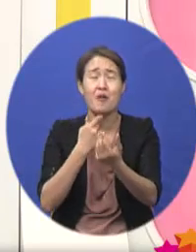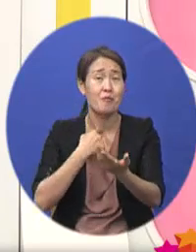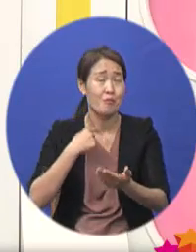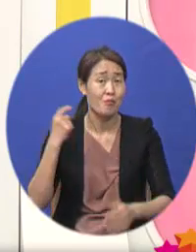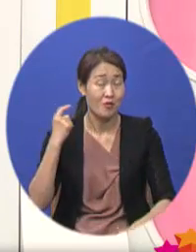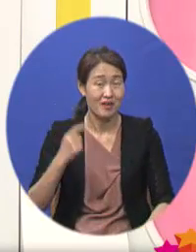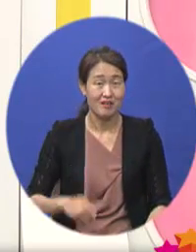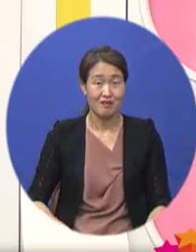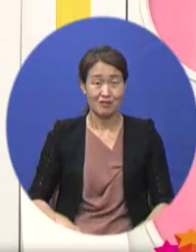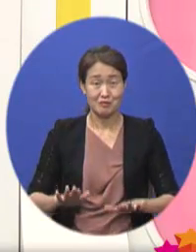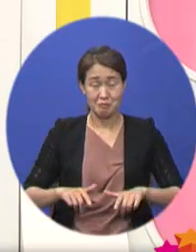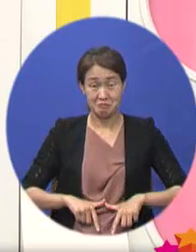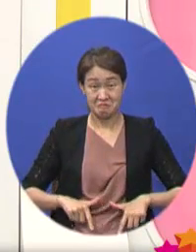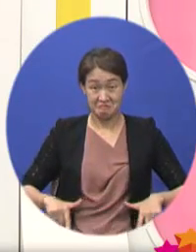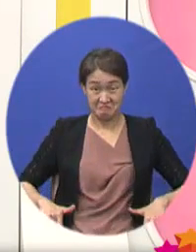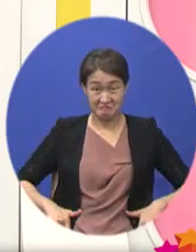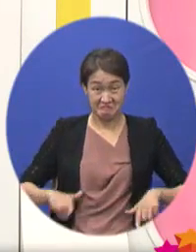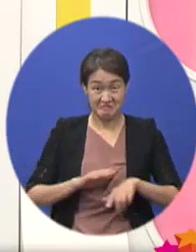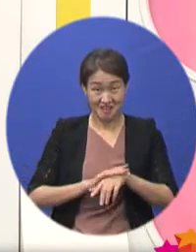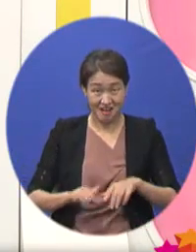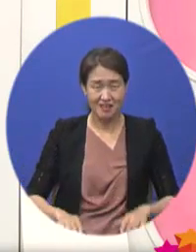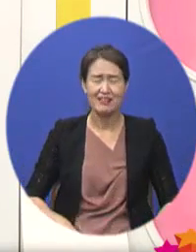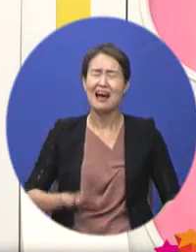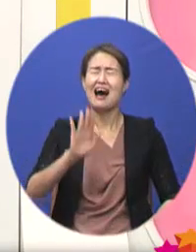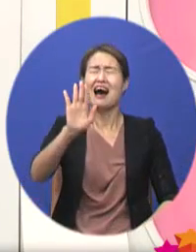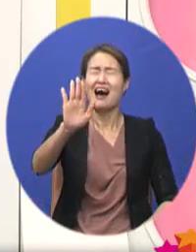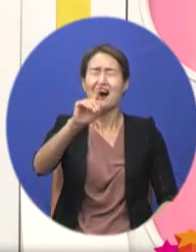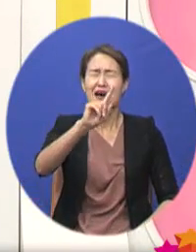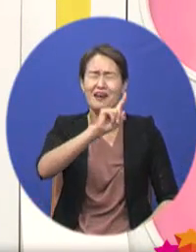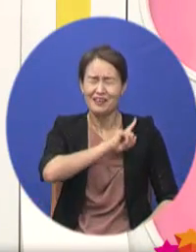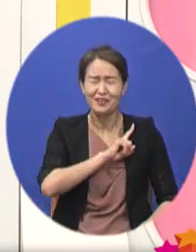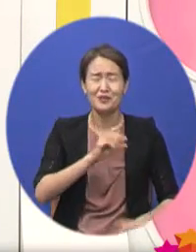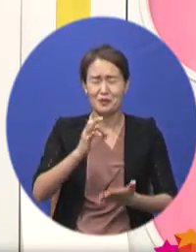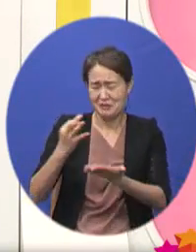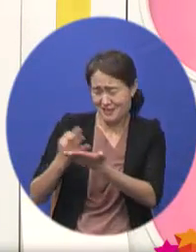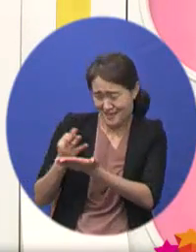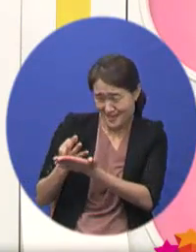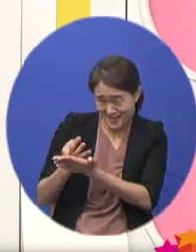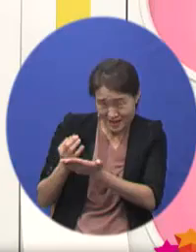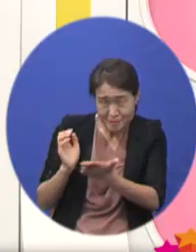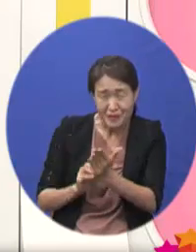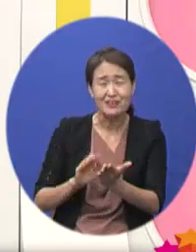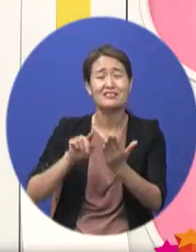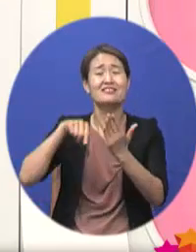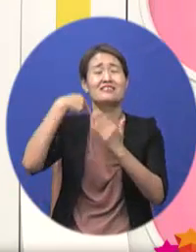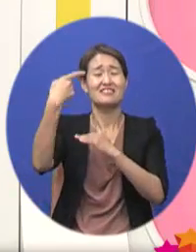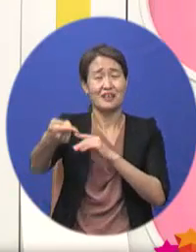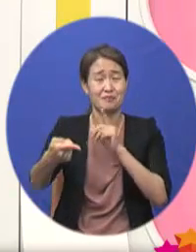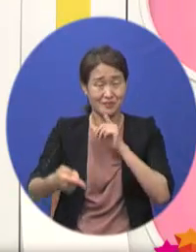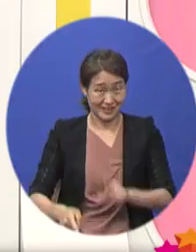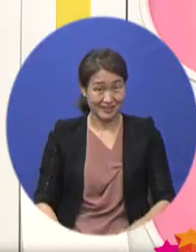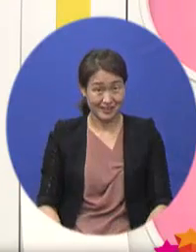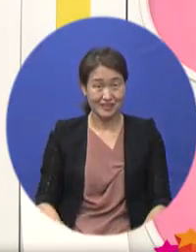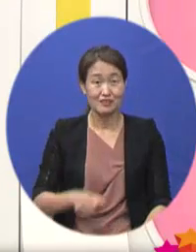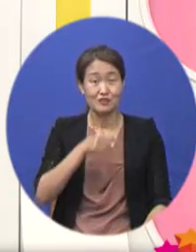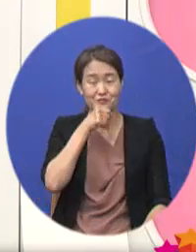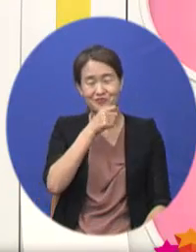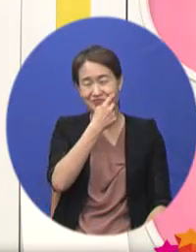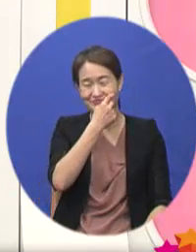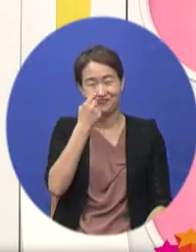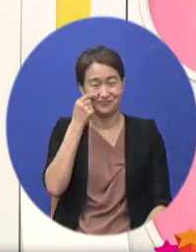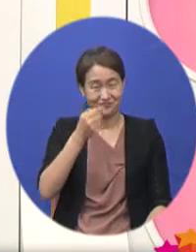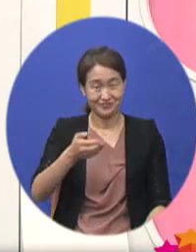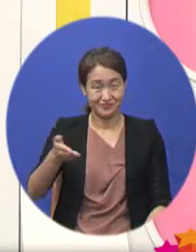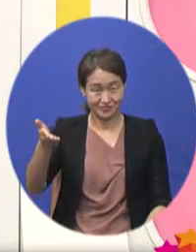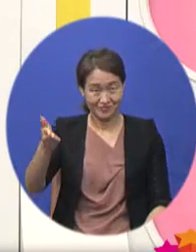근데 인심을 굉장히 많이 쓰시네요. 요즘. 그러니까 돈 벌어갖고. 자, 점수 봅시다. 네. 자, 이화승님의